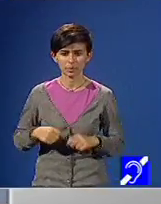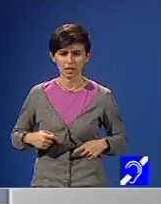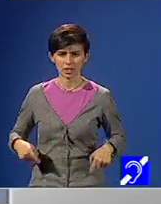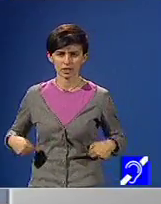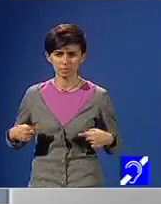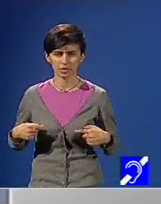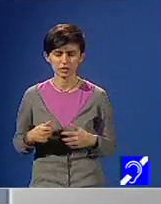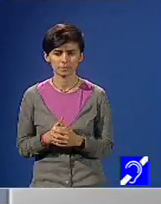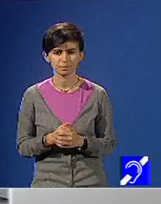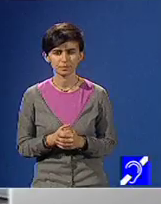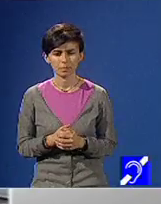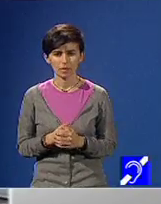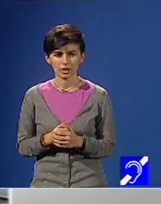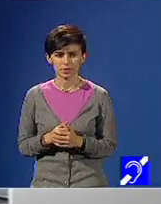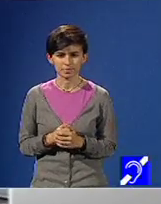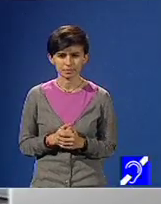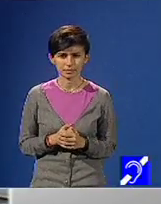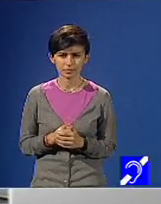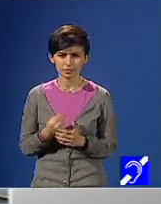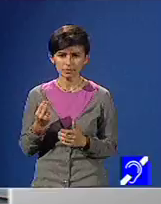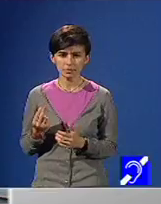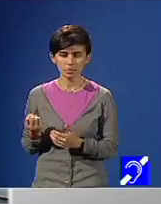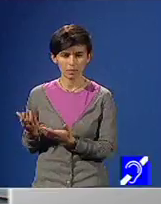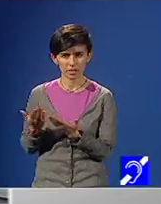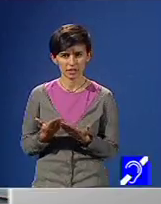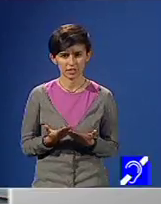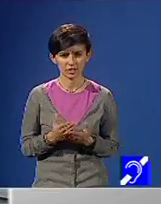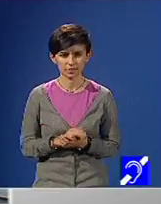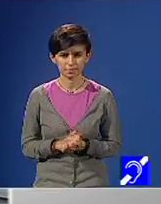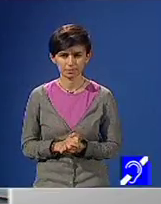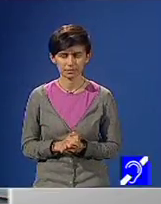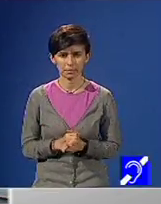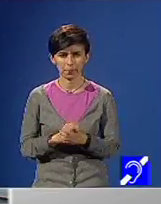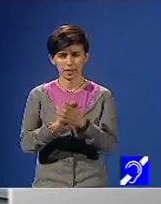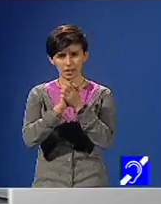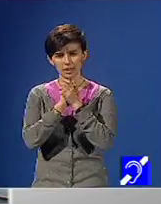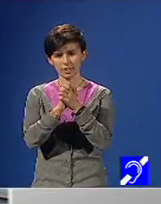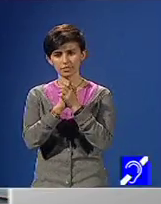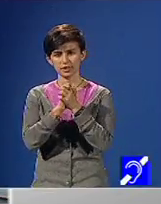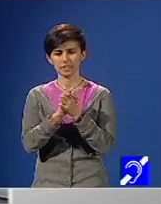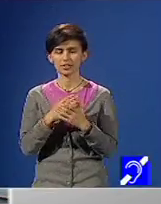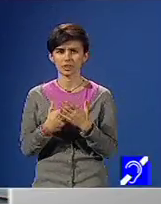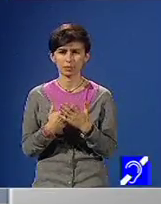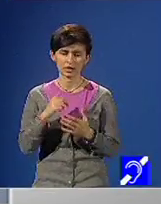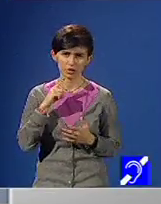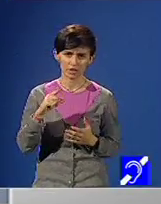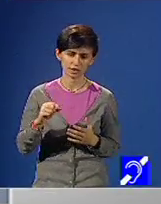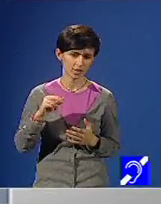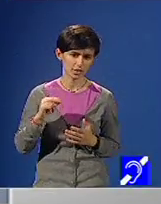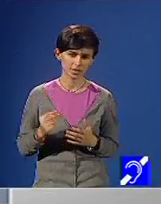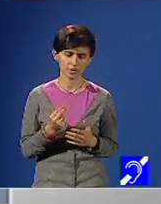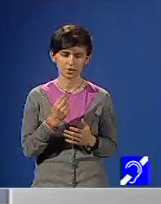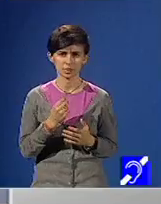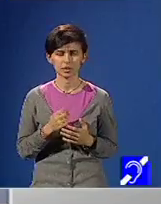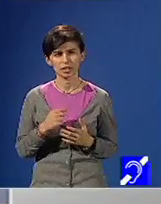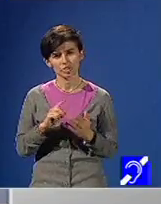mine, Petru Ifrosa și Dârlea Ioan. Bine ați venit! Bine v-am găsit! Felicitări, în primul rând, pentru rezultatele voastre extraordinare și